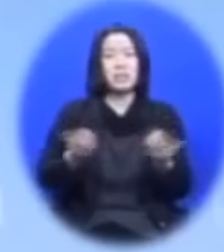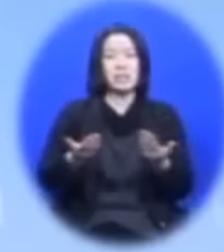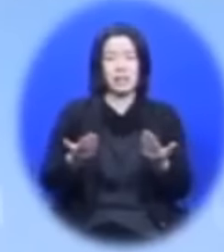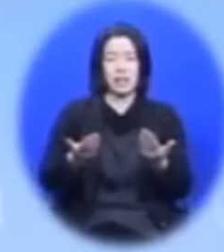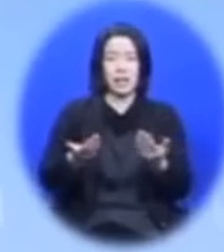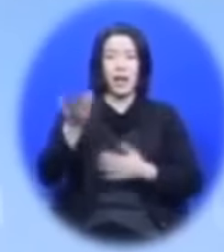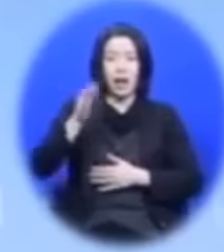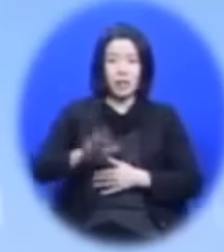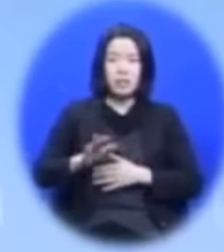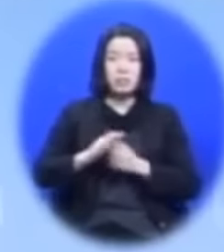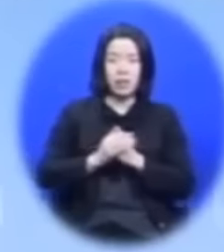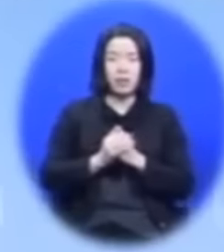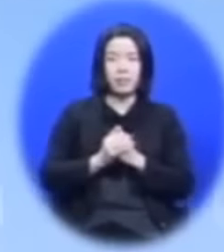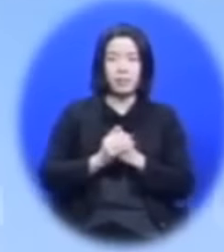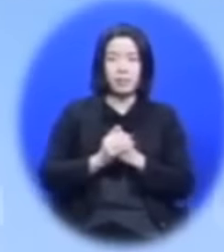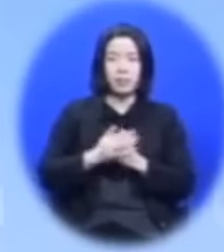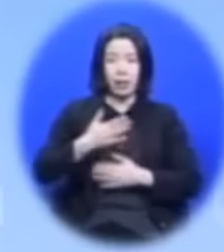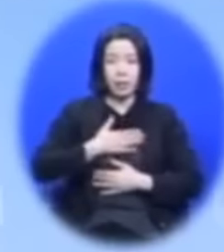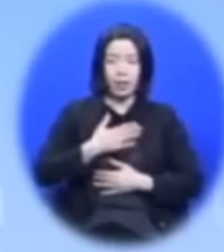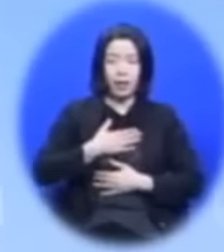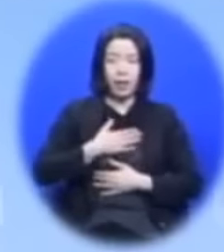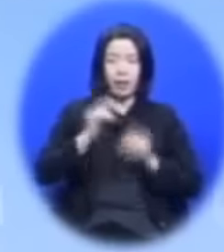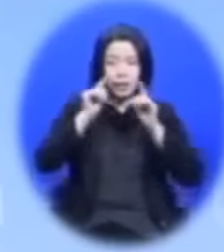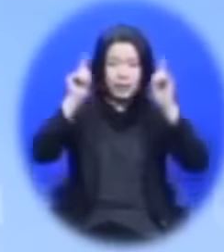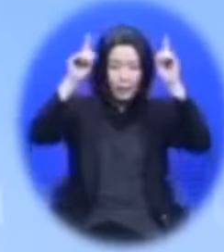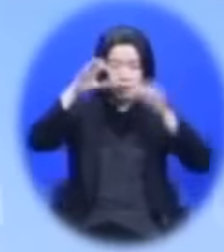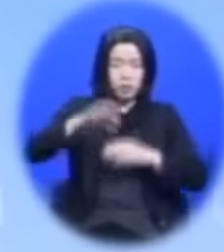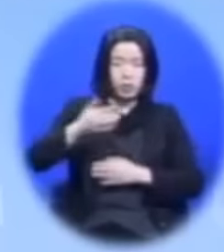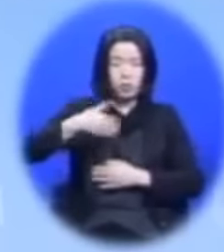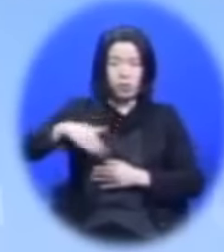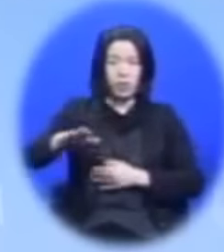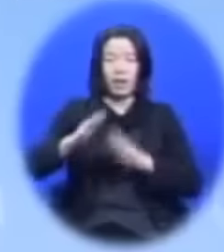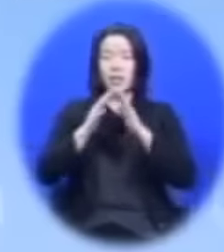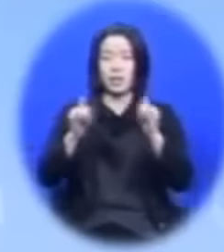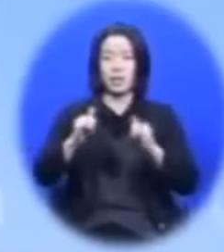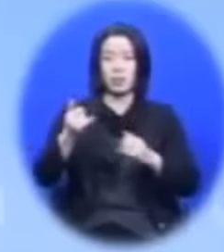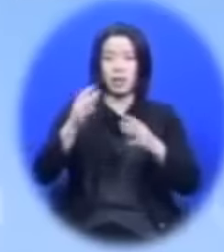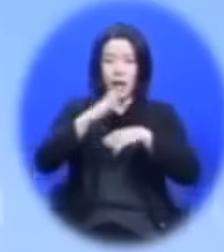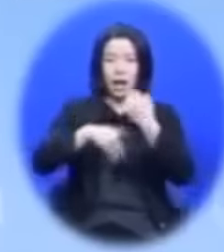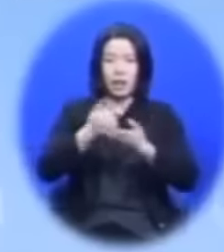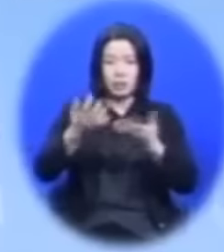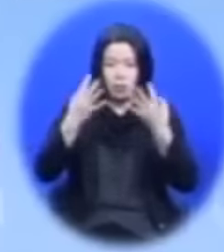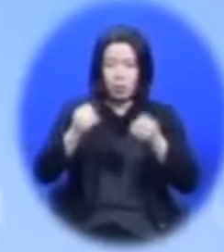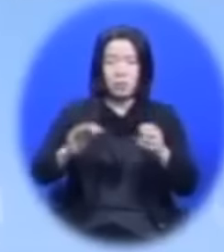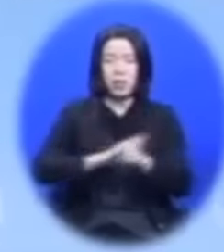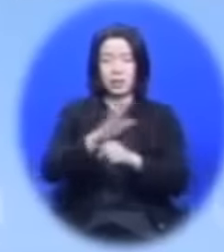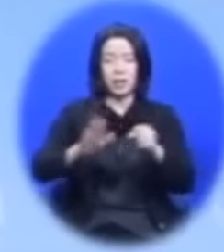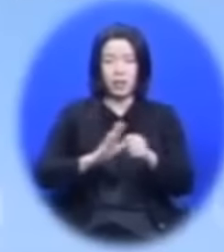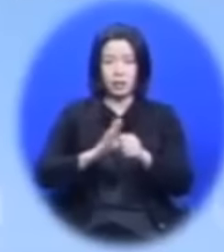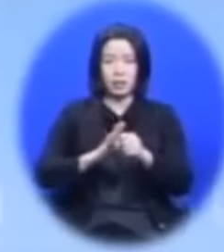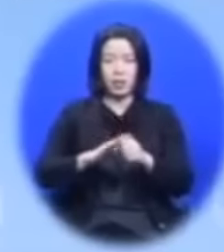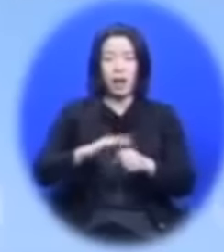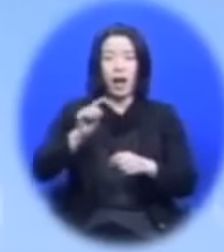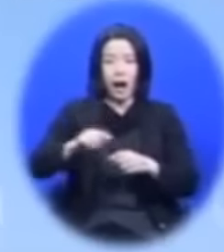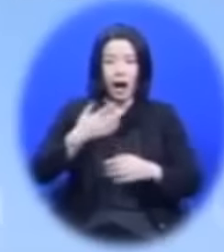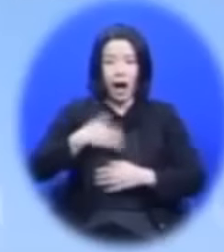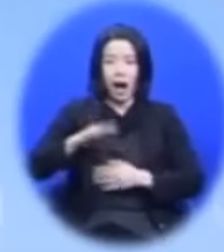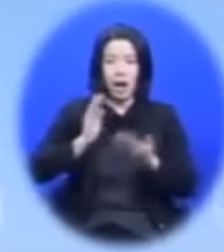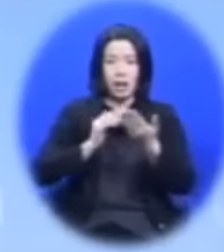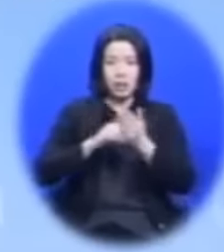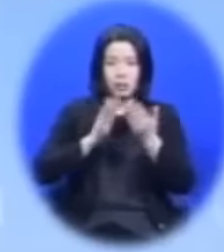그러나 그 내가 지옥 갈 자를 하나님이 나를 얼마나 사랑하셨는지를 하나님의 사랑을 알고